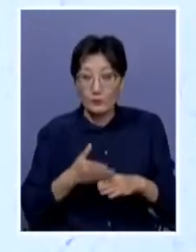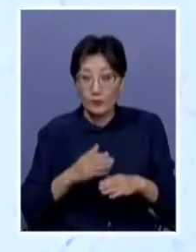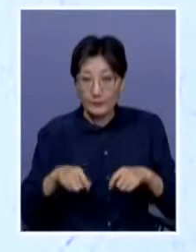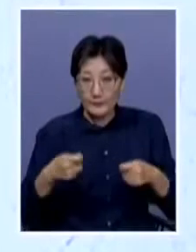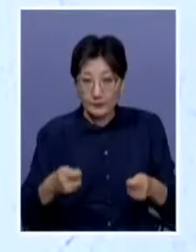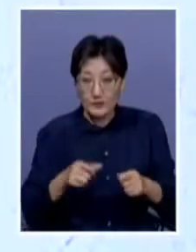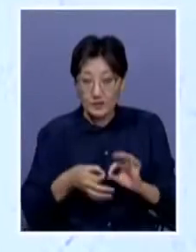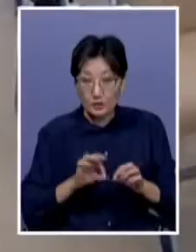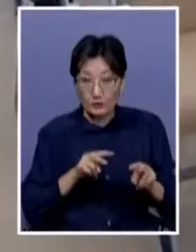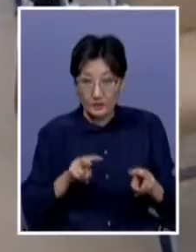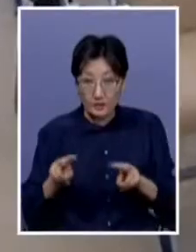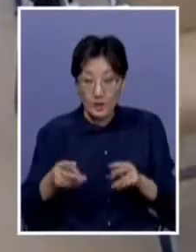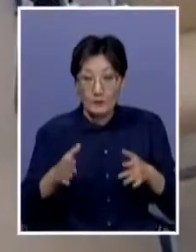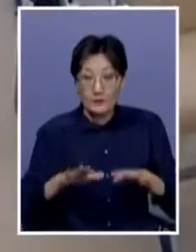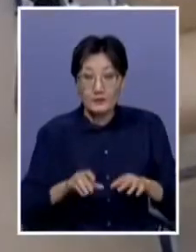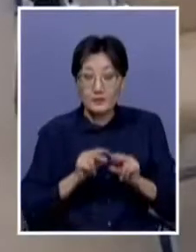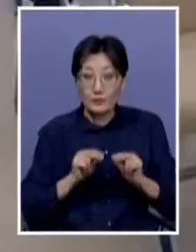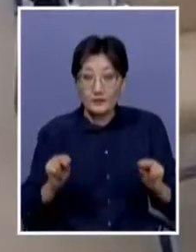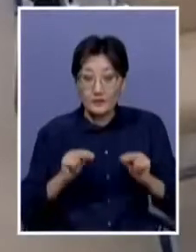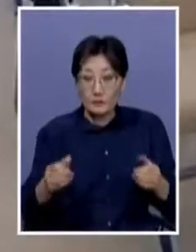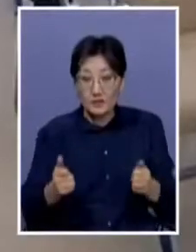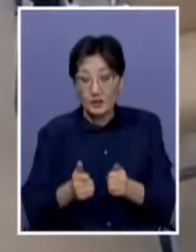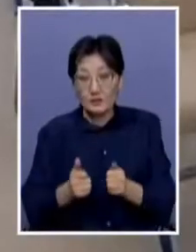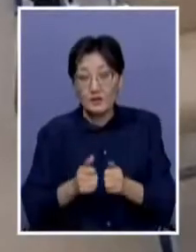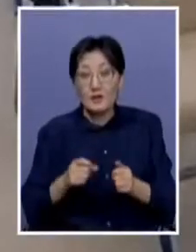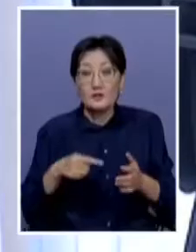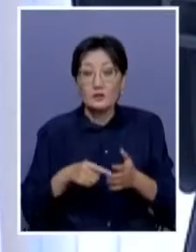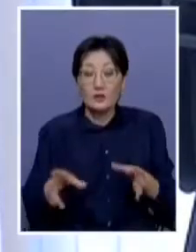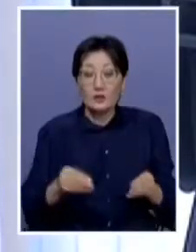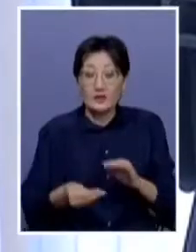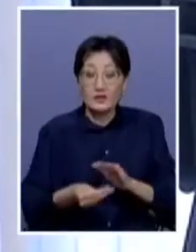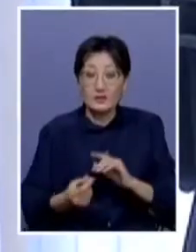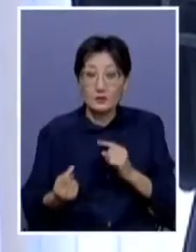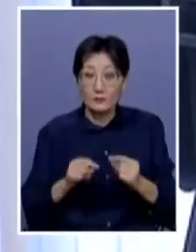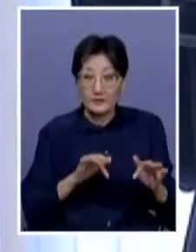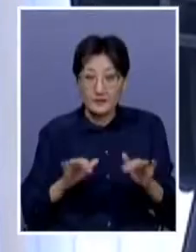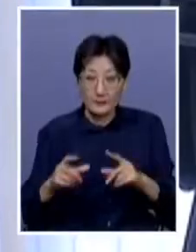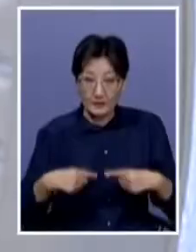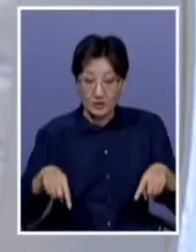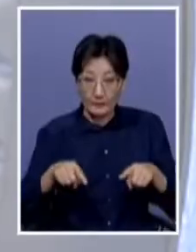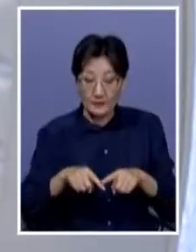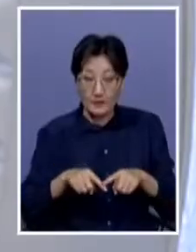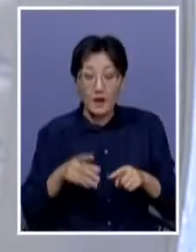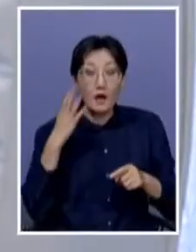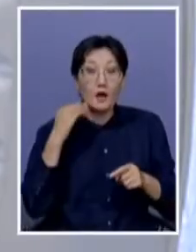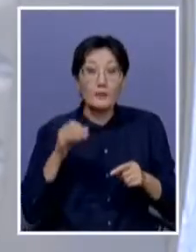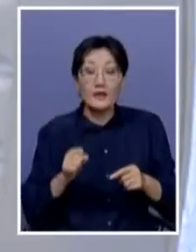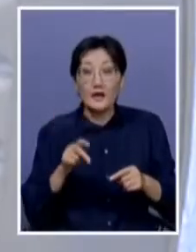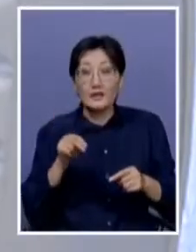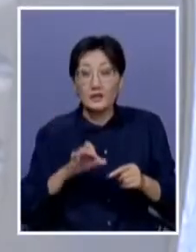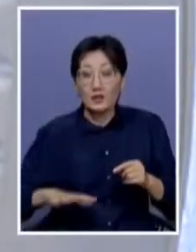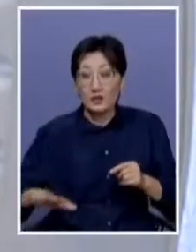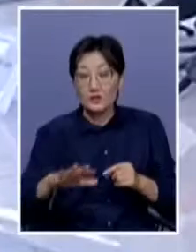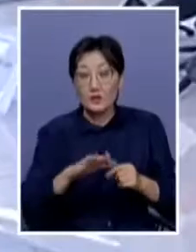жіті бақылауда. Ол үшін жергілікті білім басқармасының жанынан қалалық сыбайлас жемқорлыққа қарсы іс-қимыл департаменті, Алматы адалдық алаңы